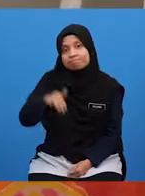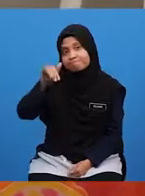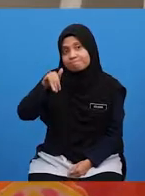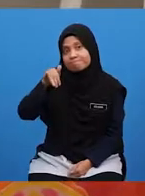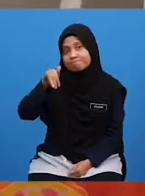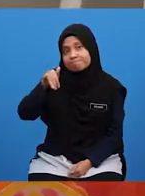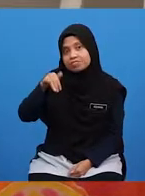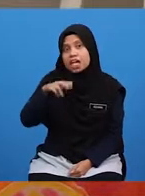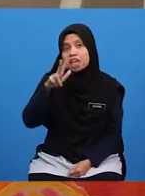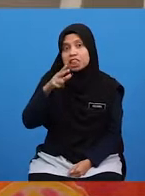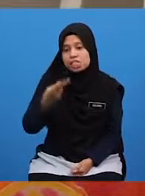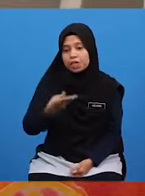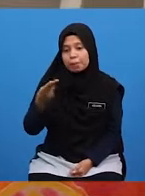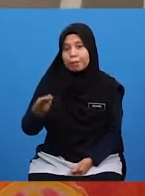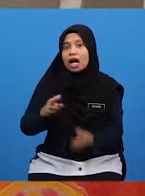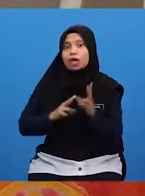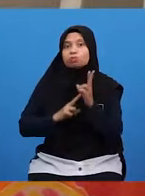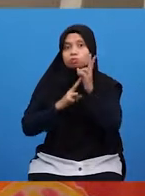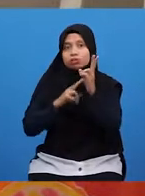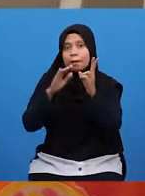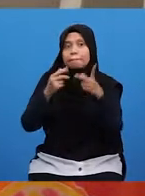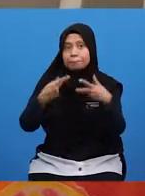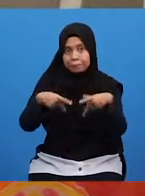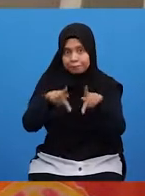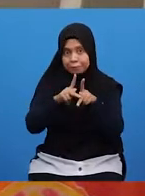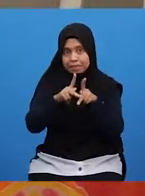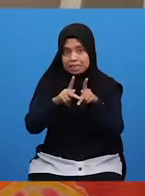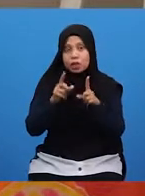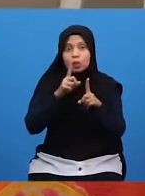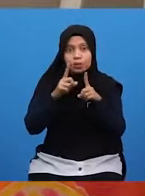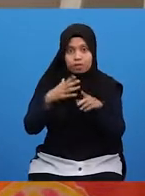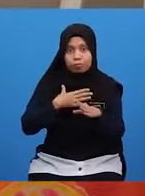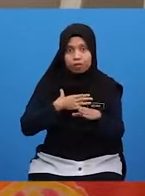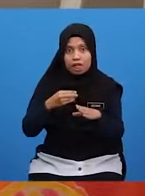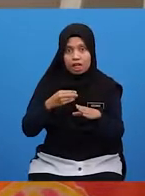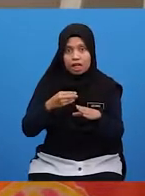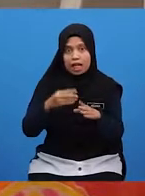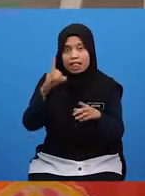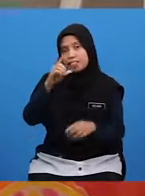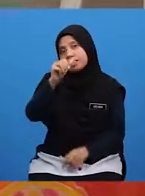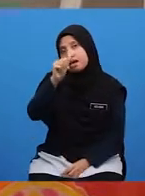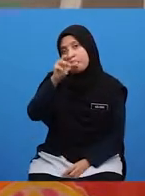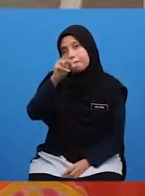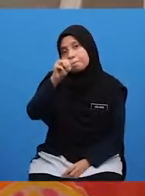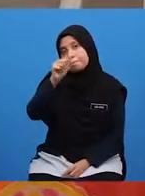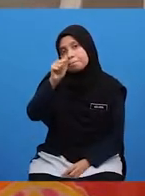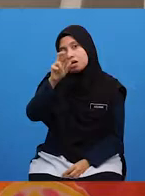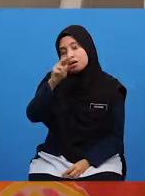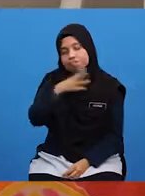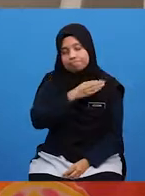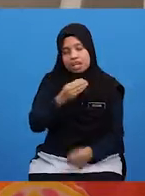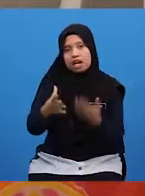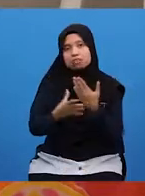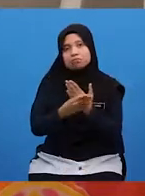Ya, tiga bahan utama yang diperlukan ialah lilin putih, damar dan juga